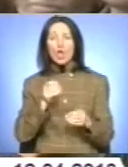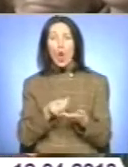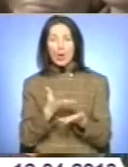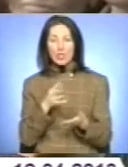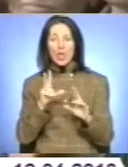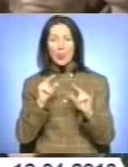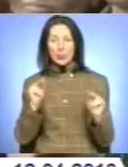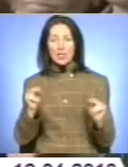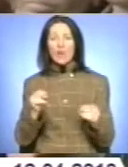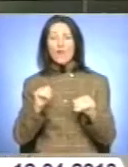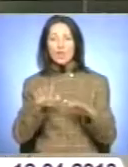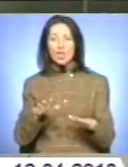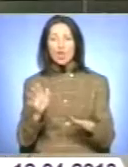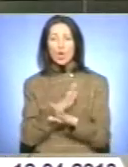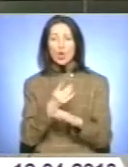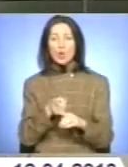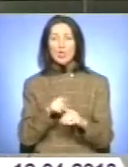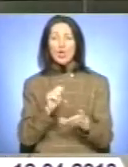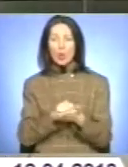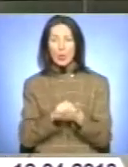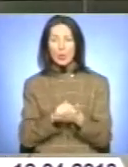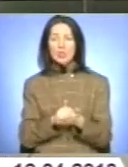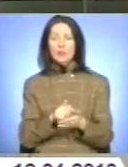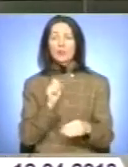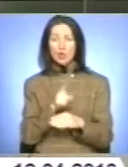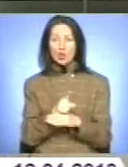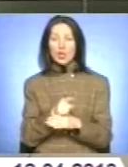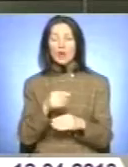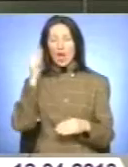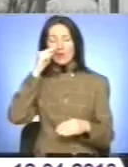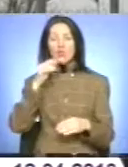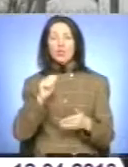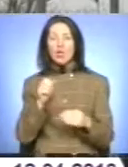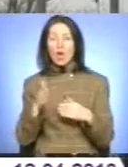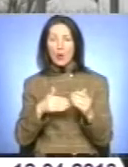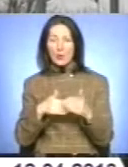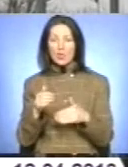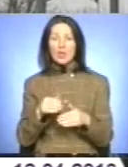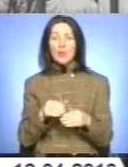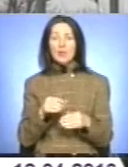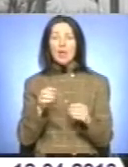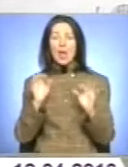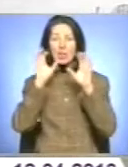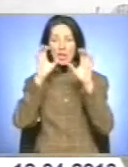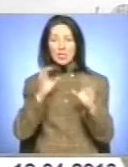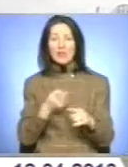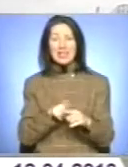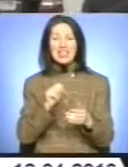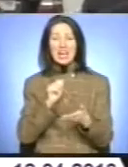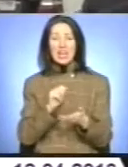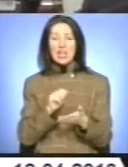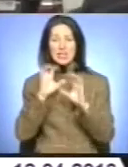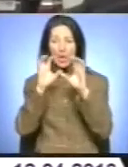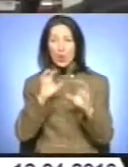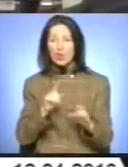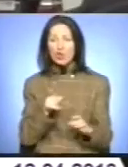цих документів. Віктор Янукович доручив фахівцям вивчити легітимність ухвалених законів, аби потім рішенням суду вони не були скасовані.